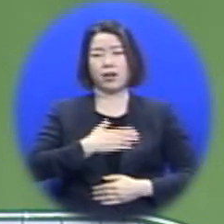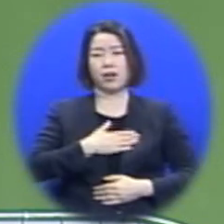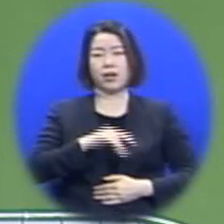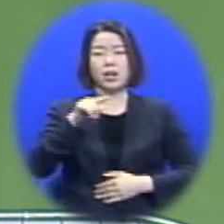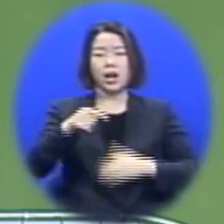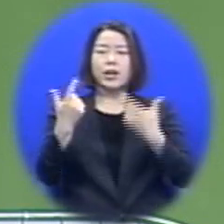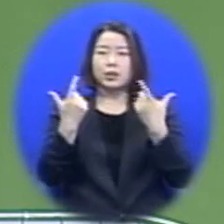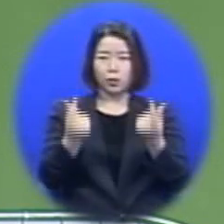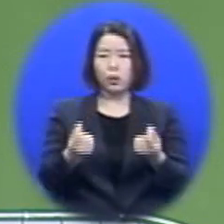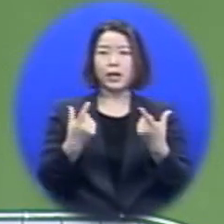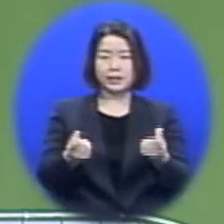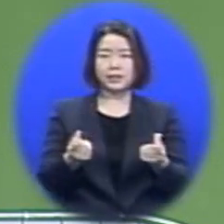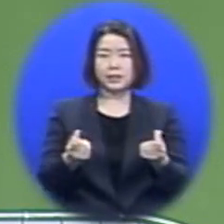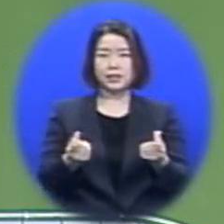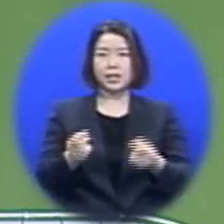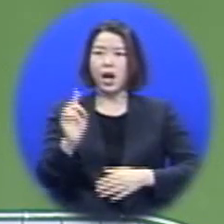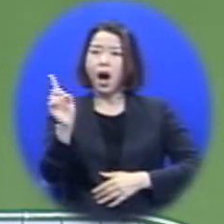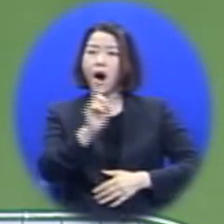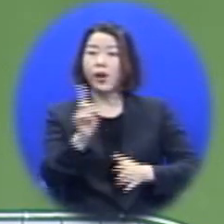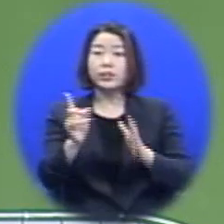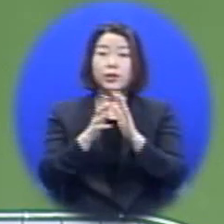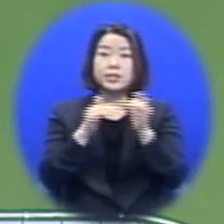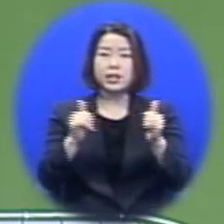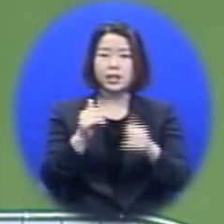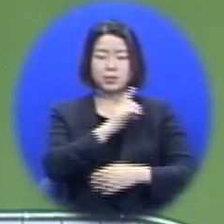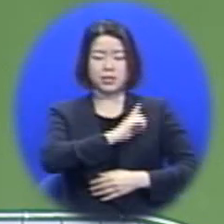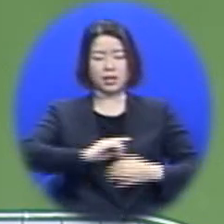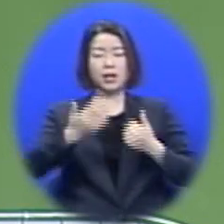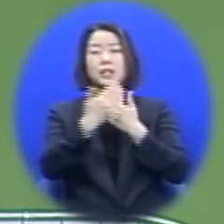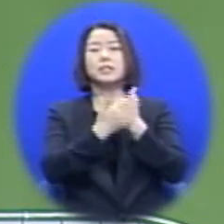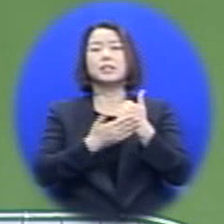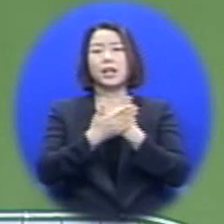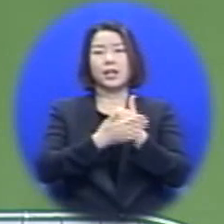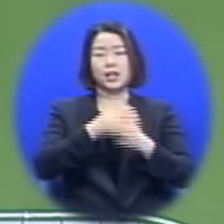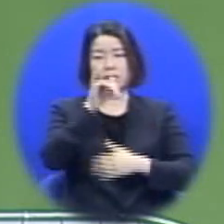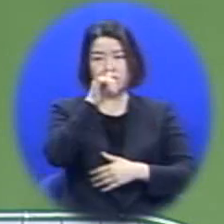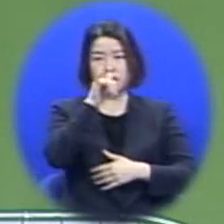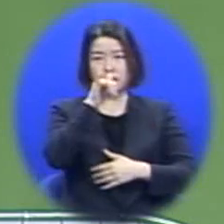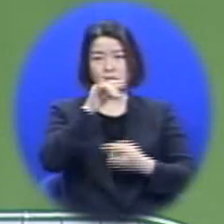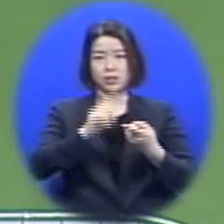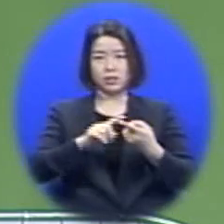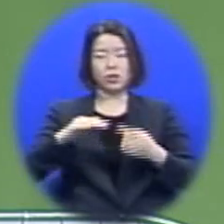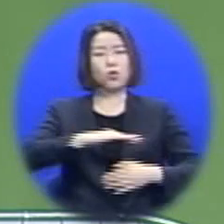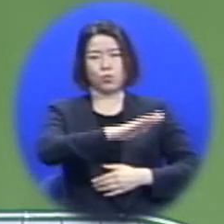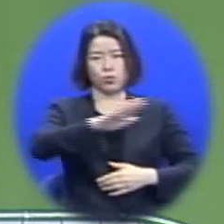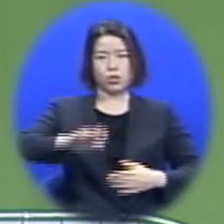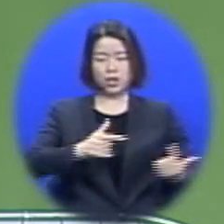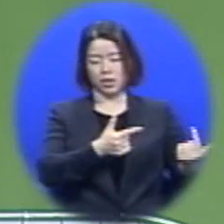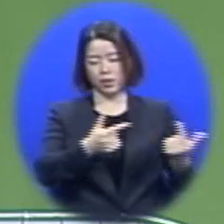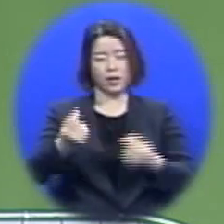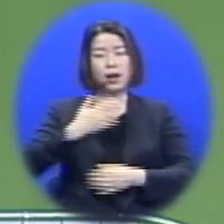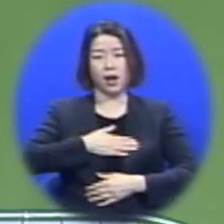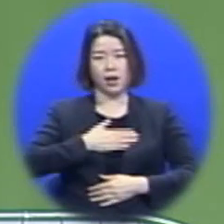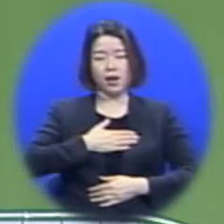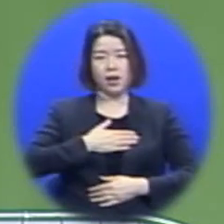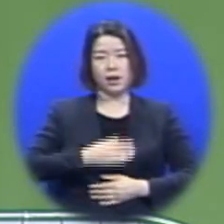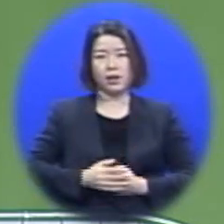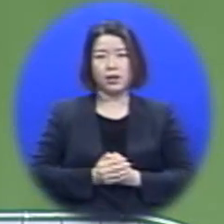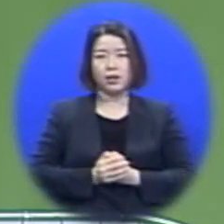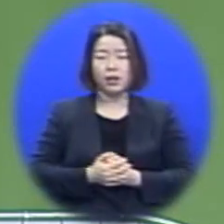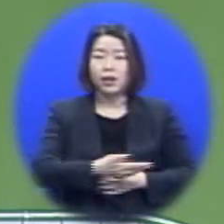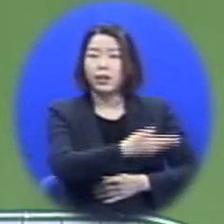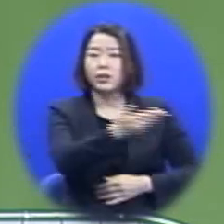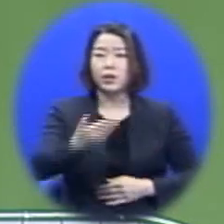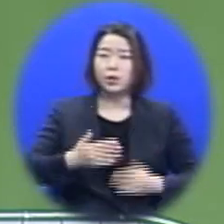그와 똑같이 어떤 사람이 제일 은혜로운지 그것도 우리가 다 압니다.